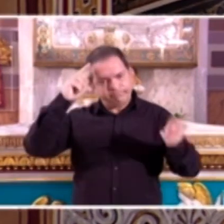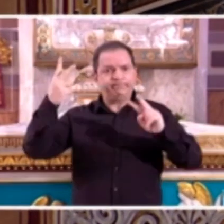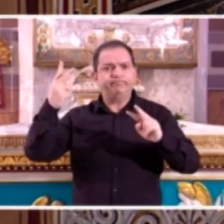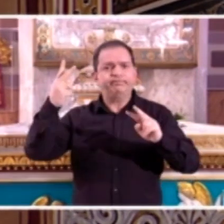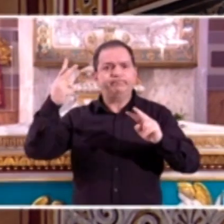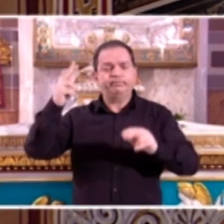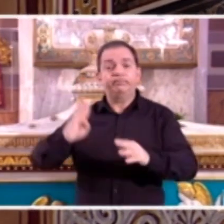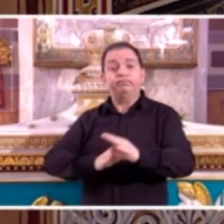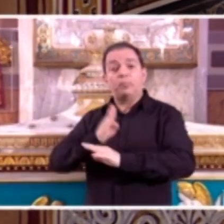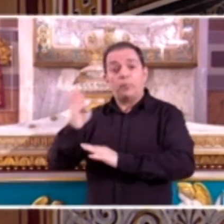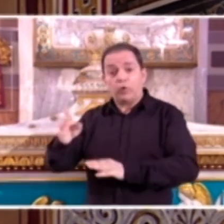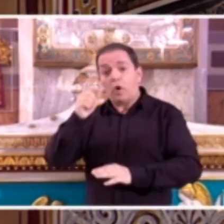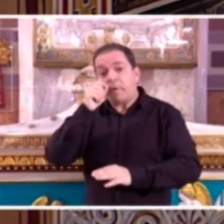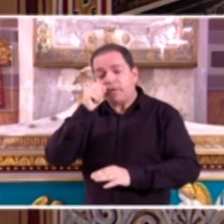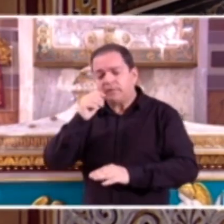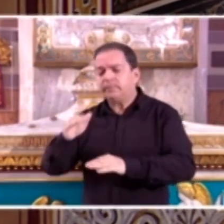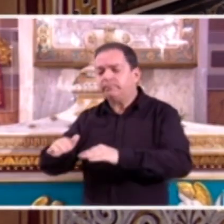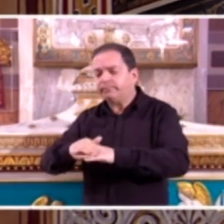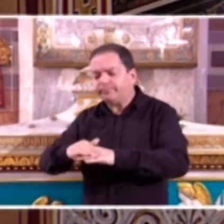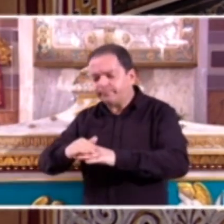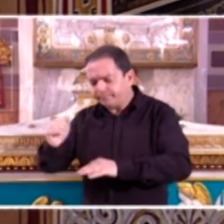εν μετανοία προς τον Πατέρα.